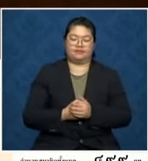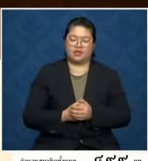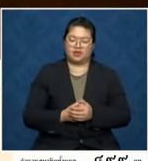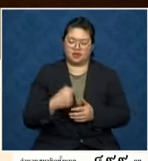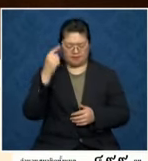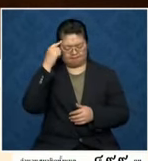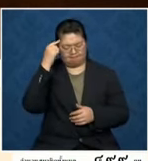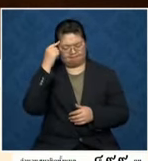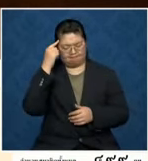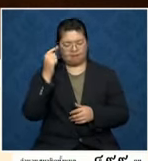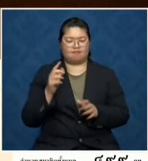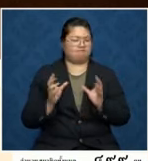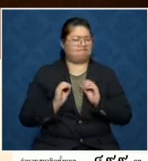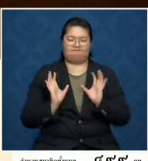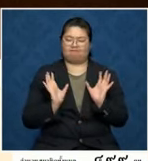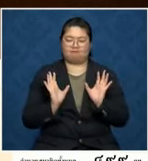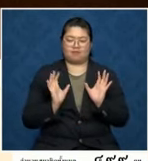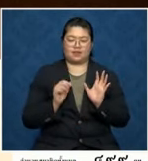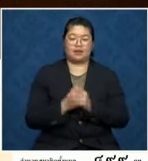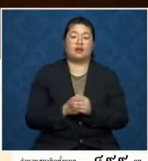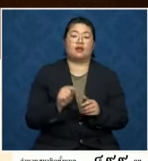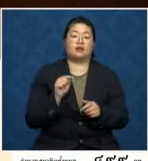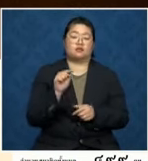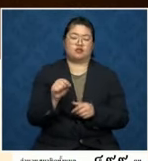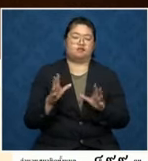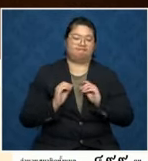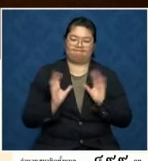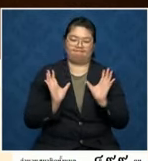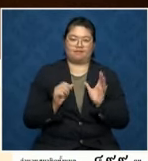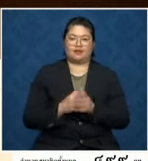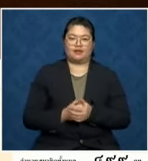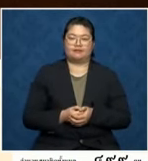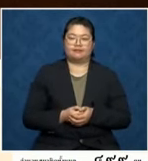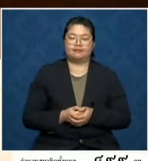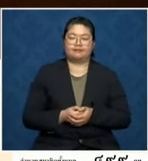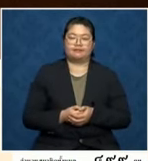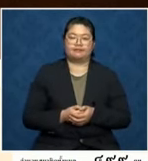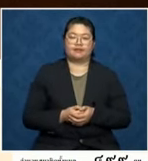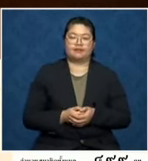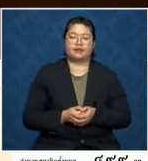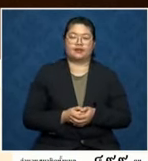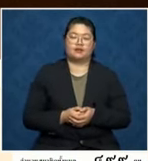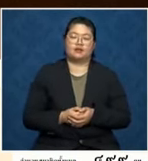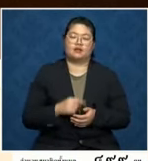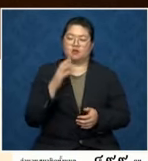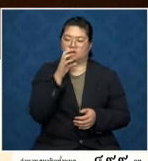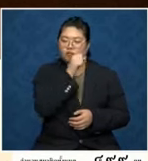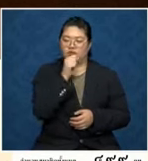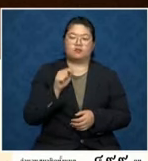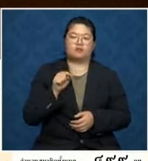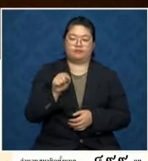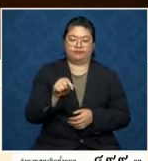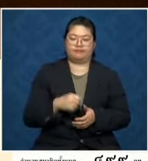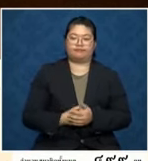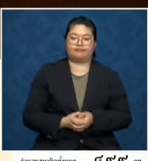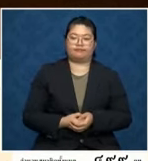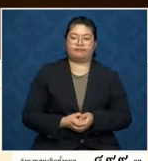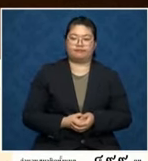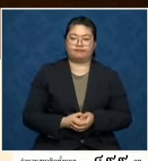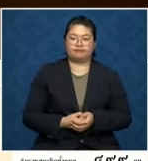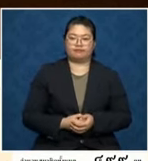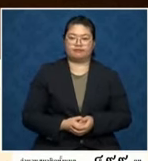ผู้ใดเห็นควรไม่รับหลักการโปรดกดปุ่มไม่เห็นด้วยผู้ใดเห็นควรงดออกเสียงโปรดกดปุ่มงด